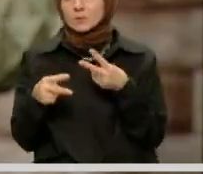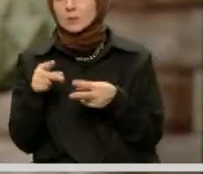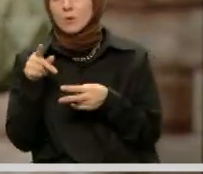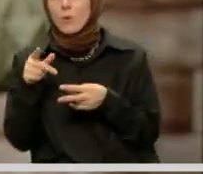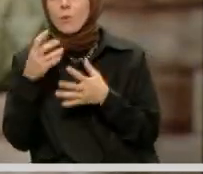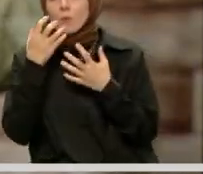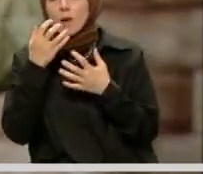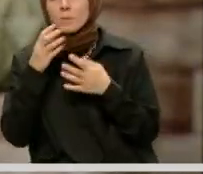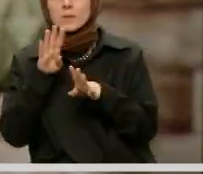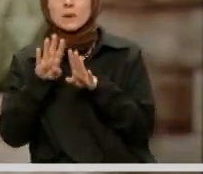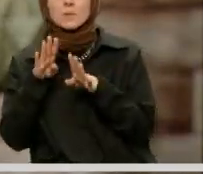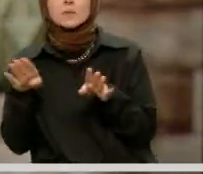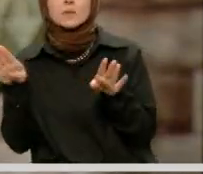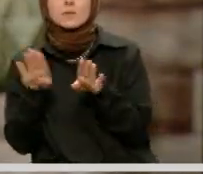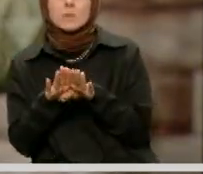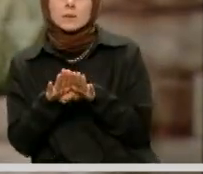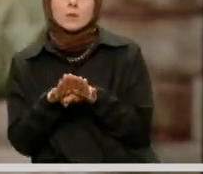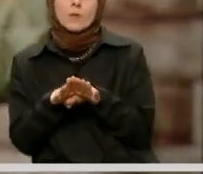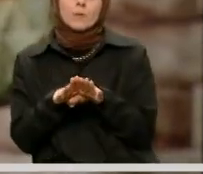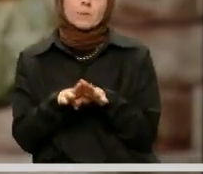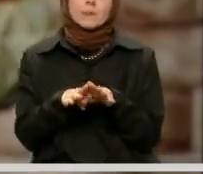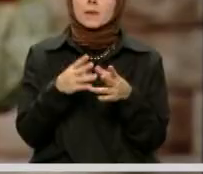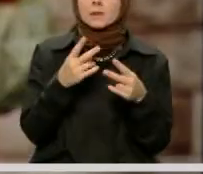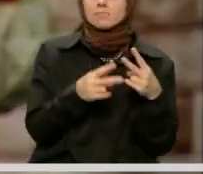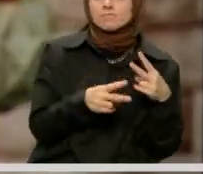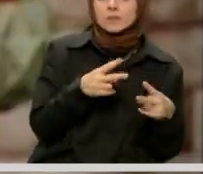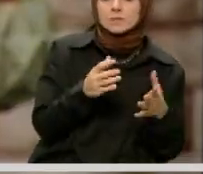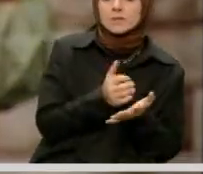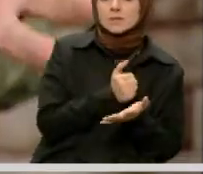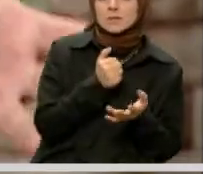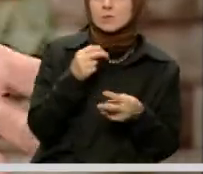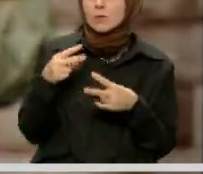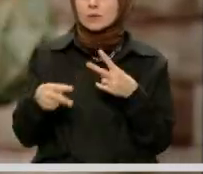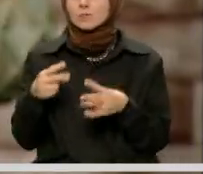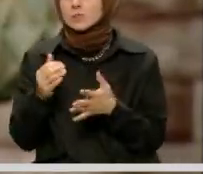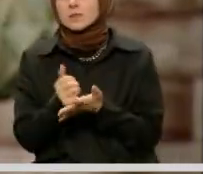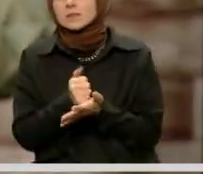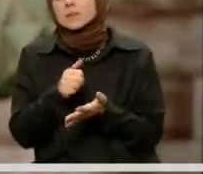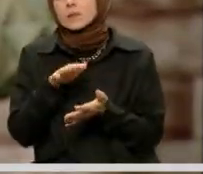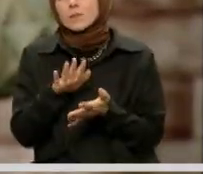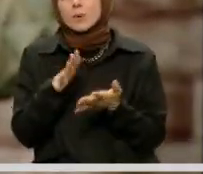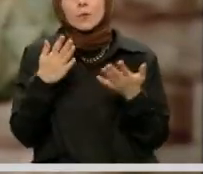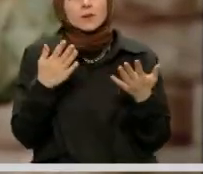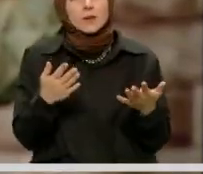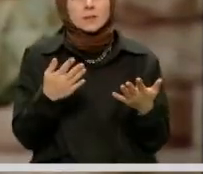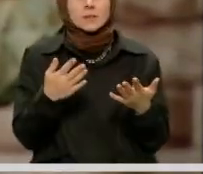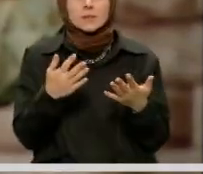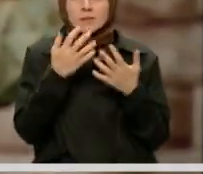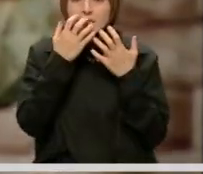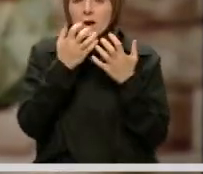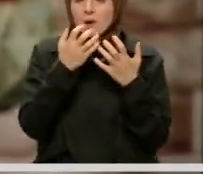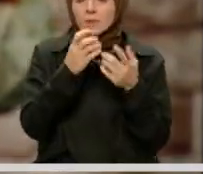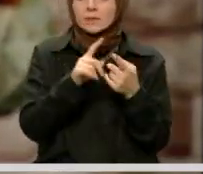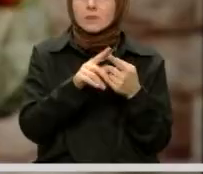ikinci 10 günde mağfireti de elde ediyor. Hmm. Ve neticede işte rahmetle mağfiretle kuşanan bir kul,